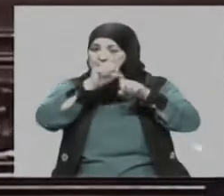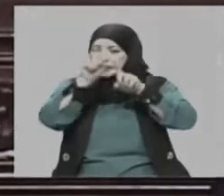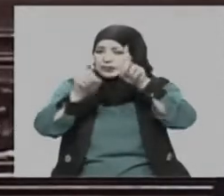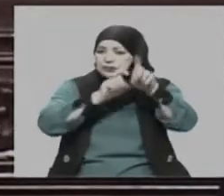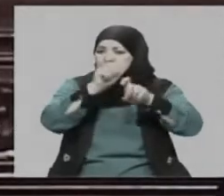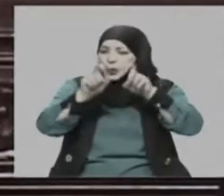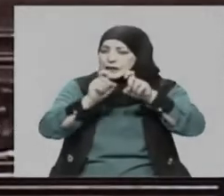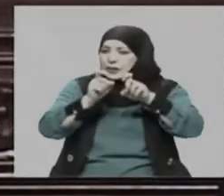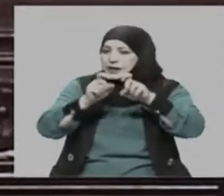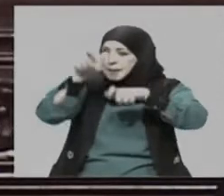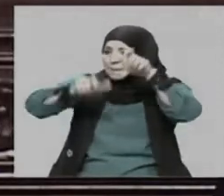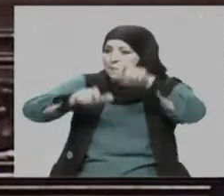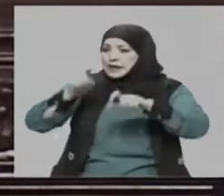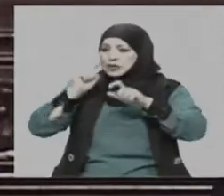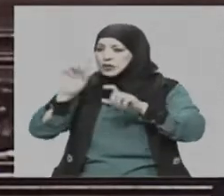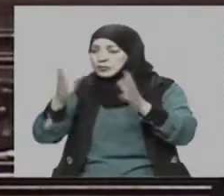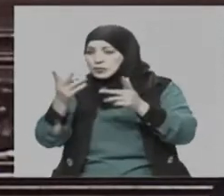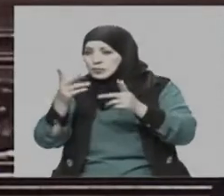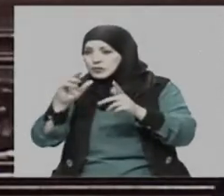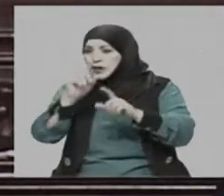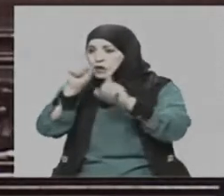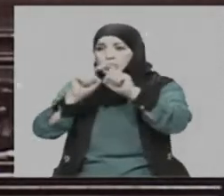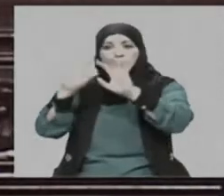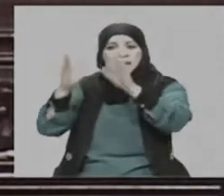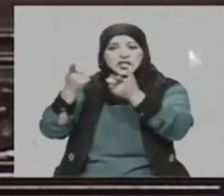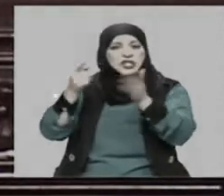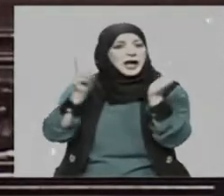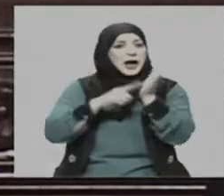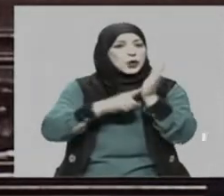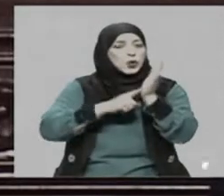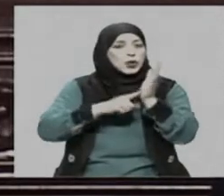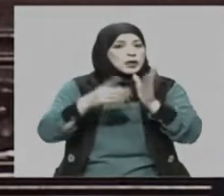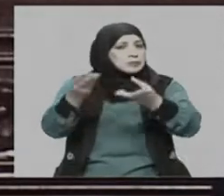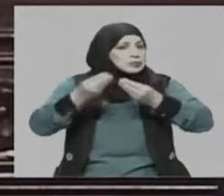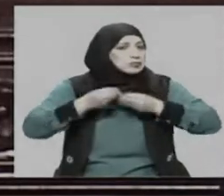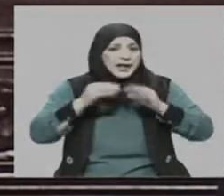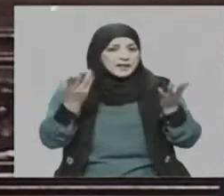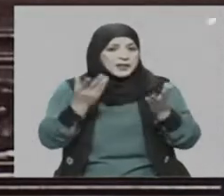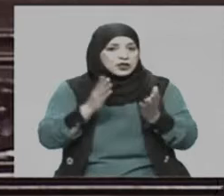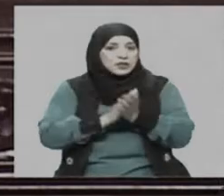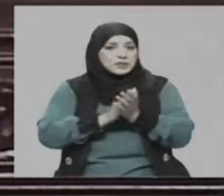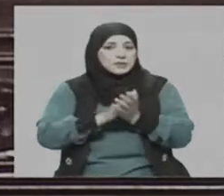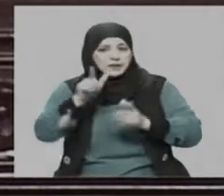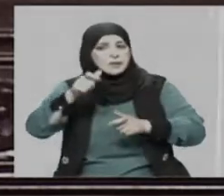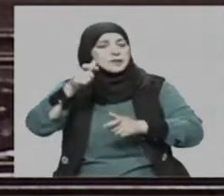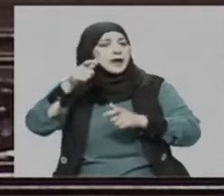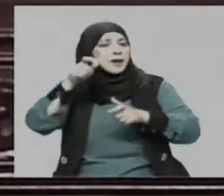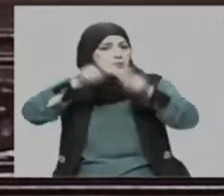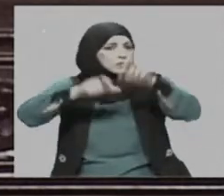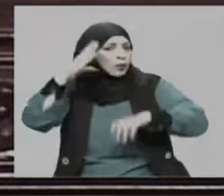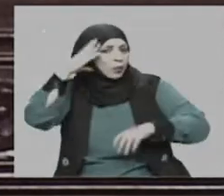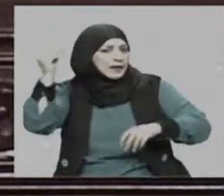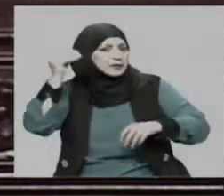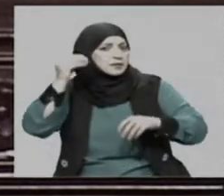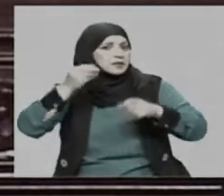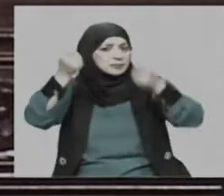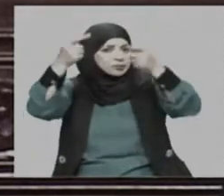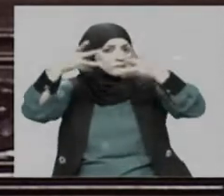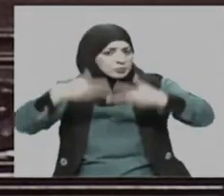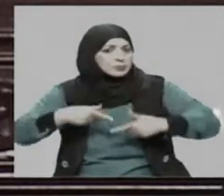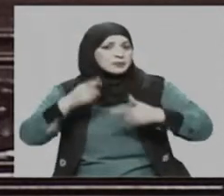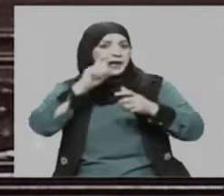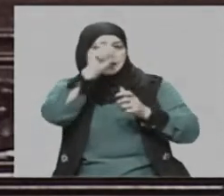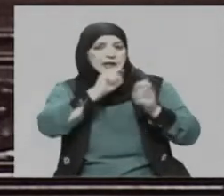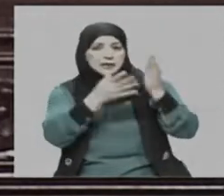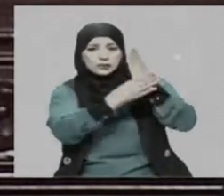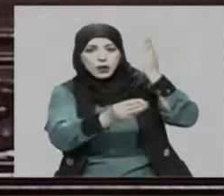ماذا يطلبه مني القانون في الحكاية هذه. سألت إكسبير كونتابل، سألت المحامي،